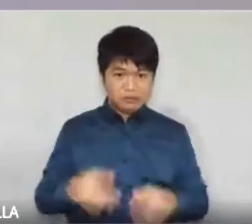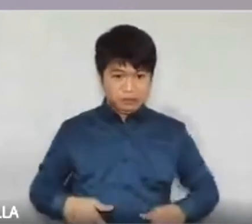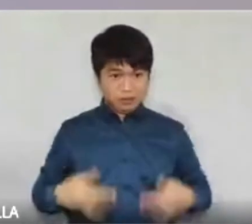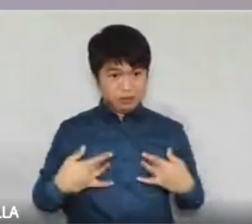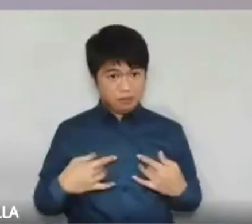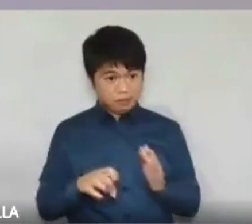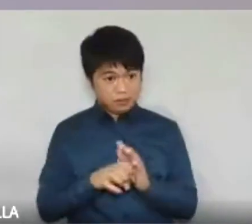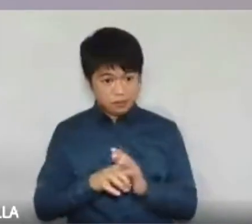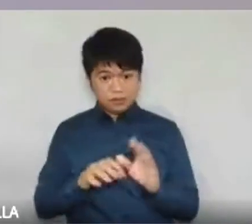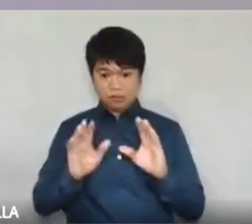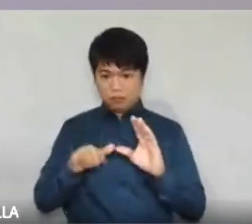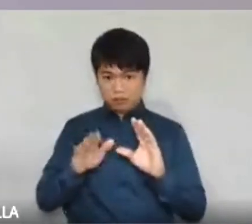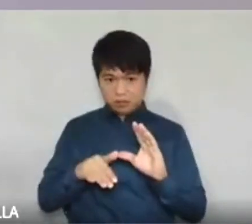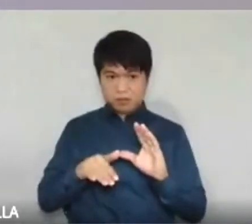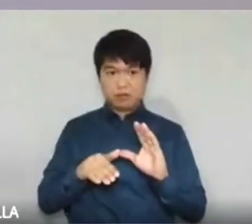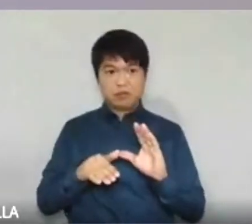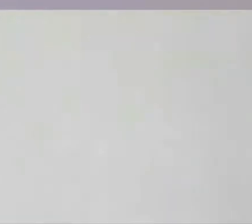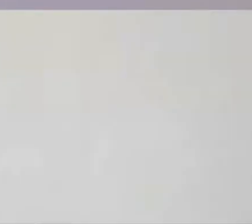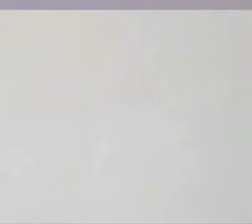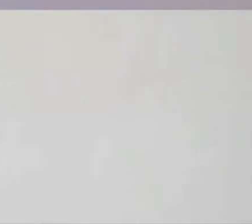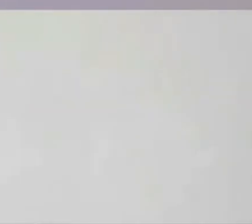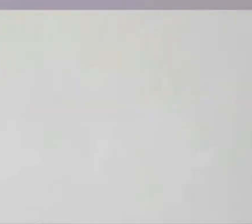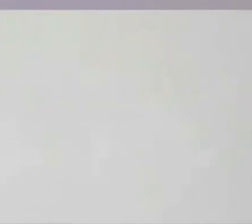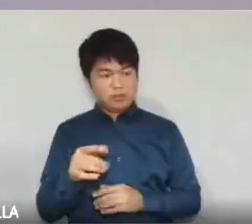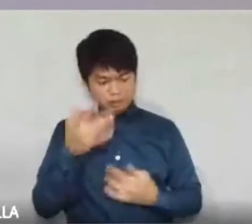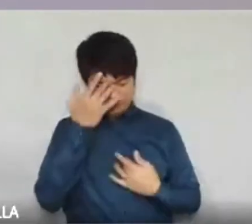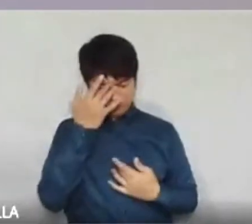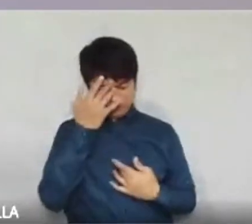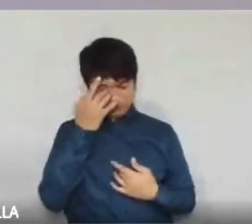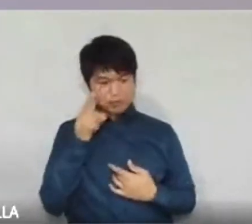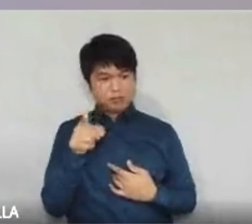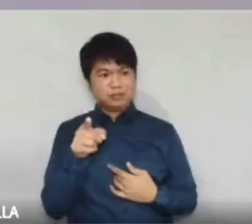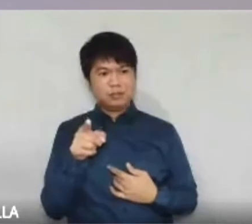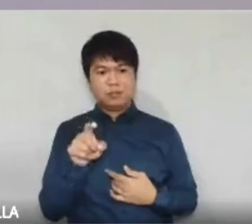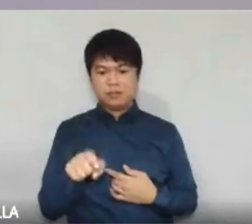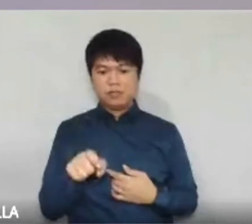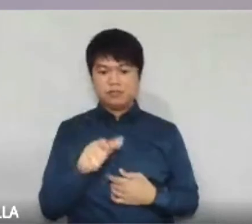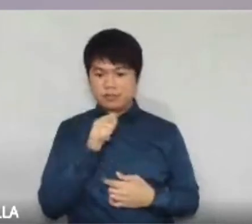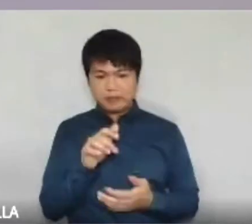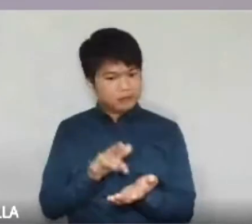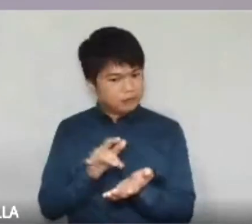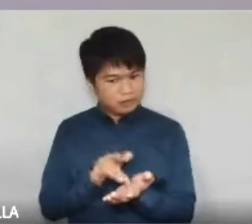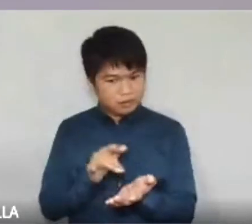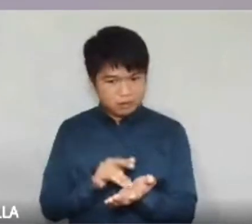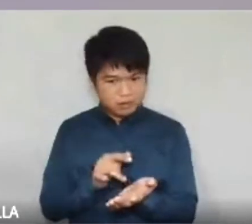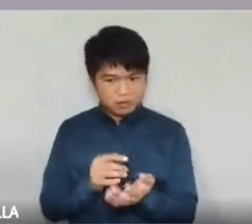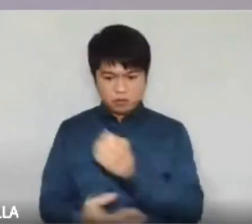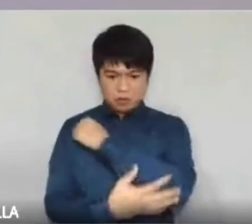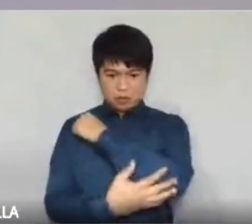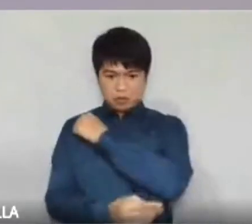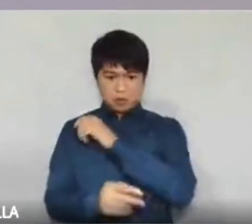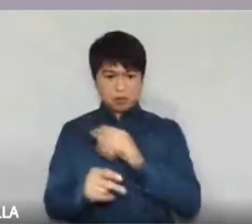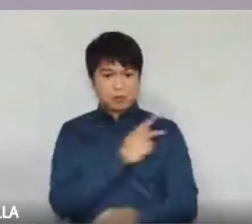PWDs or those with orphan neglected diseases should not be taken advantage of, no, or poor patients are made to pay